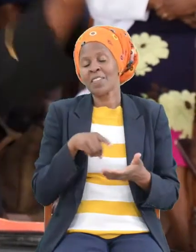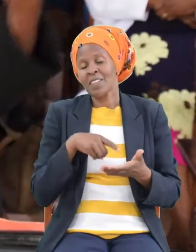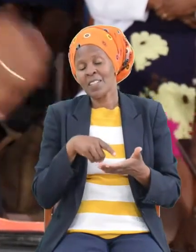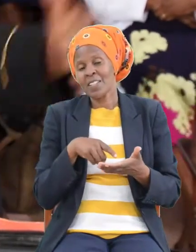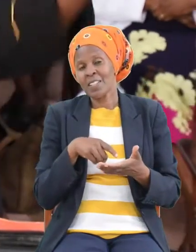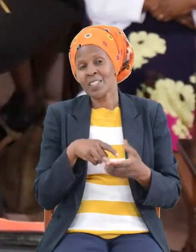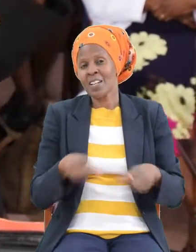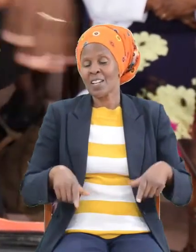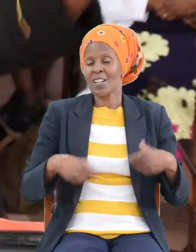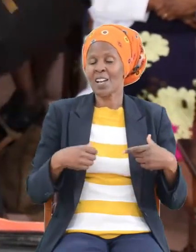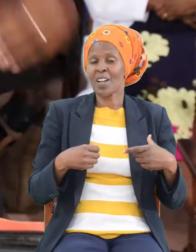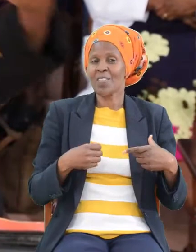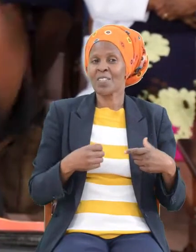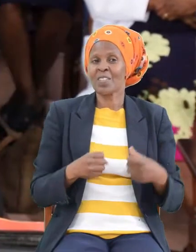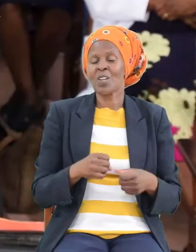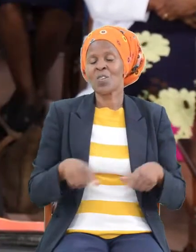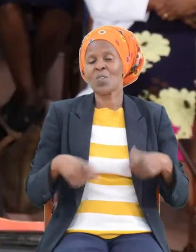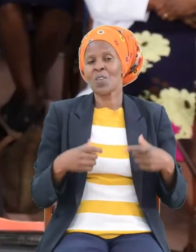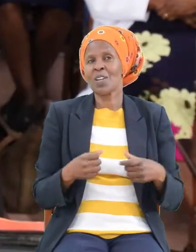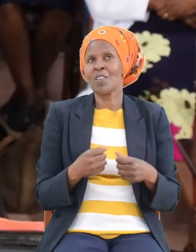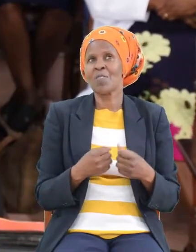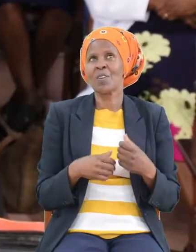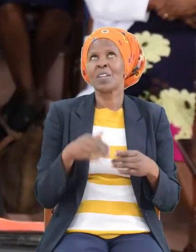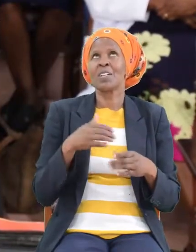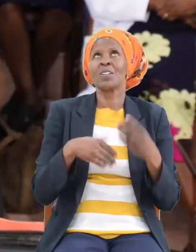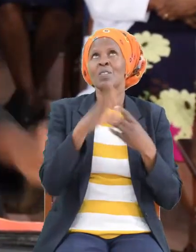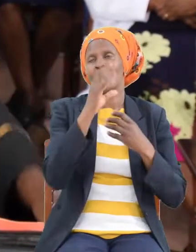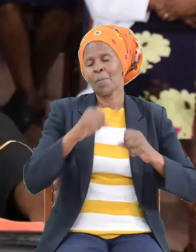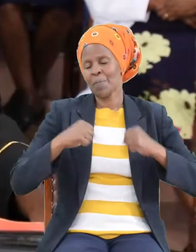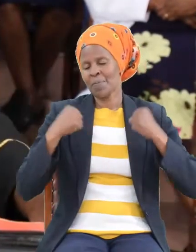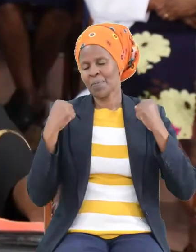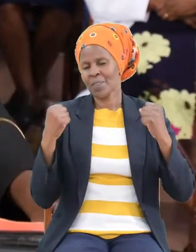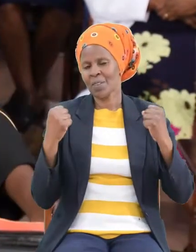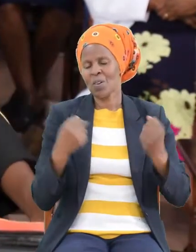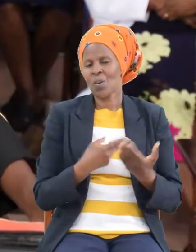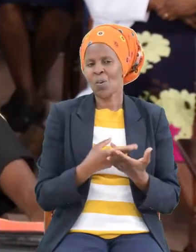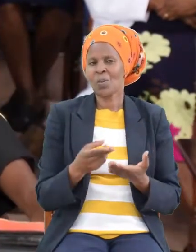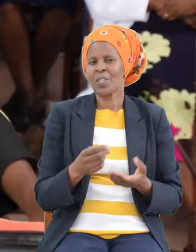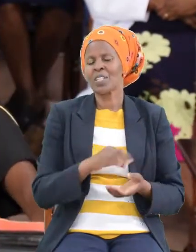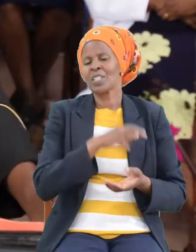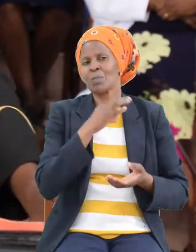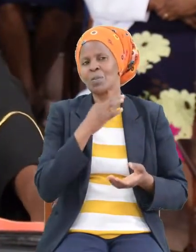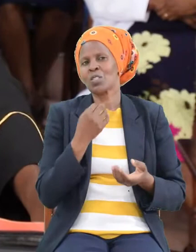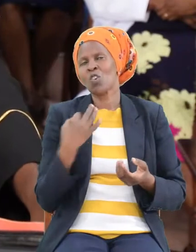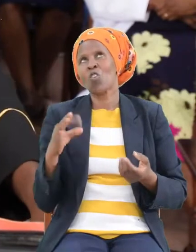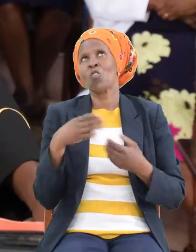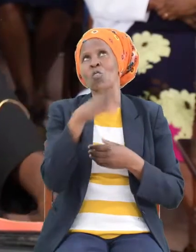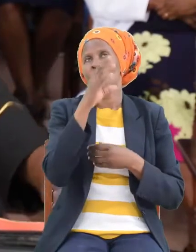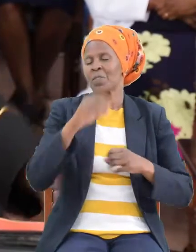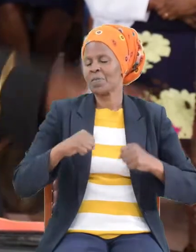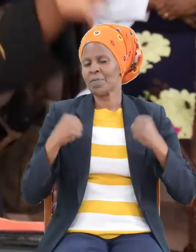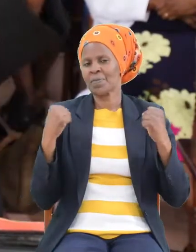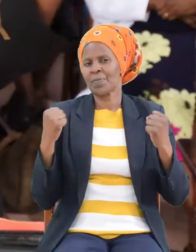ni maisha ambayo tunaweza kuishi kwa kupatiwa nguvu na Roho Mtakatifu wa Bwana. Na